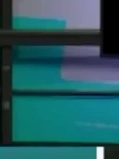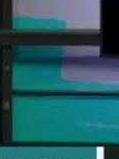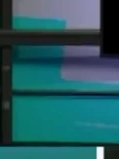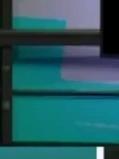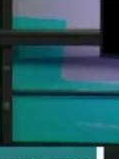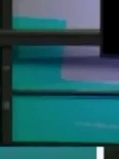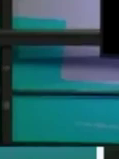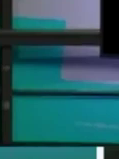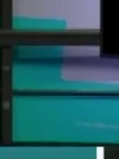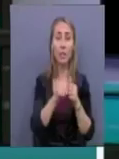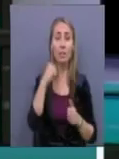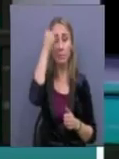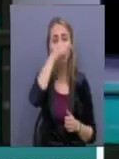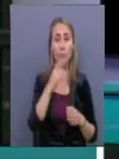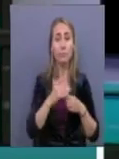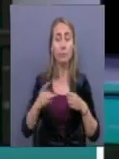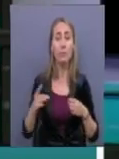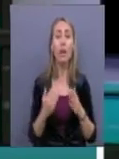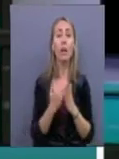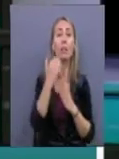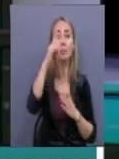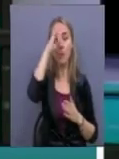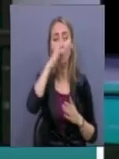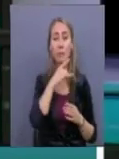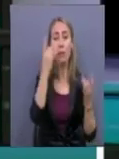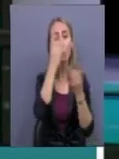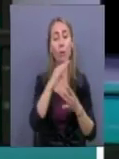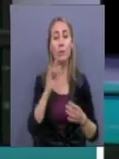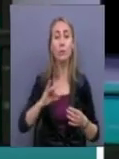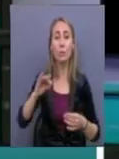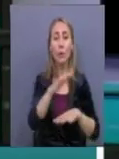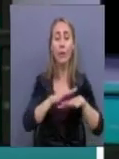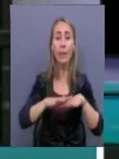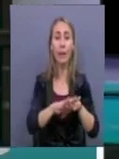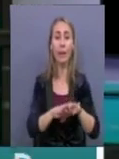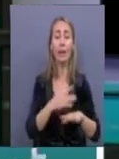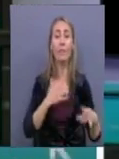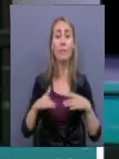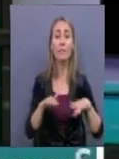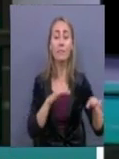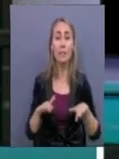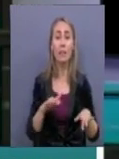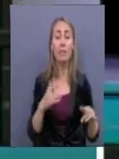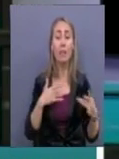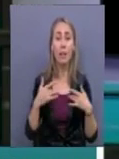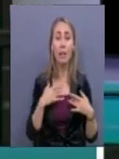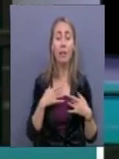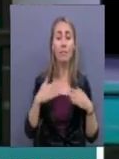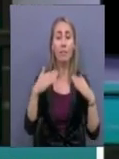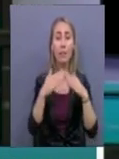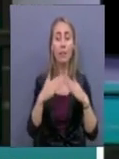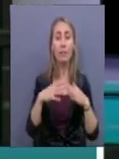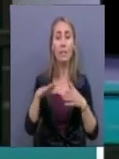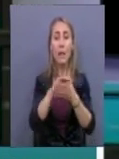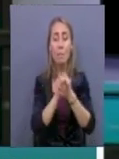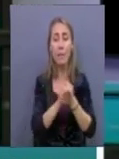Өңірде жыл өткен сайын қазақ мәдениетіне, халықтың тарихына деген қызығушылық артып келе жатыр. Мұның дәлелі қоғамдық келісім сарай алаңында алғаш рет